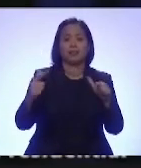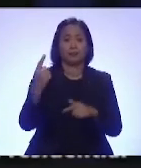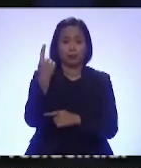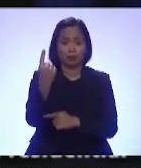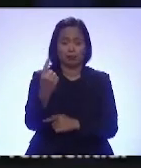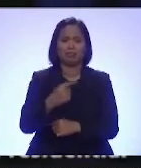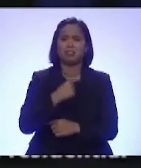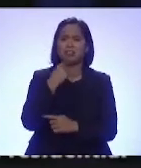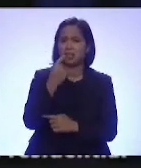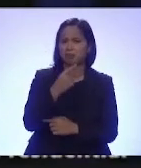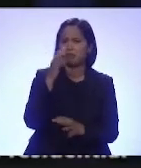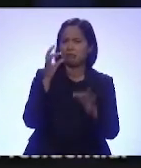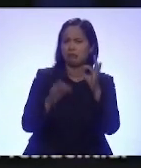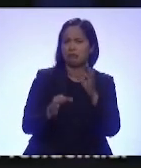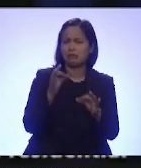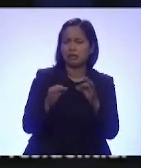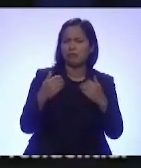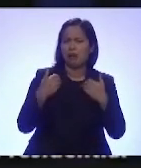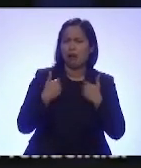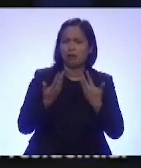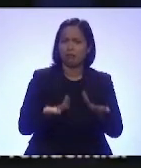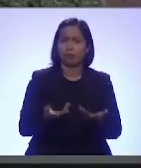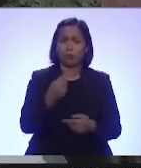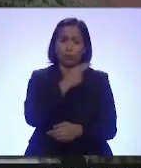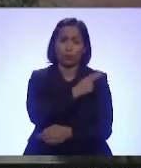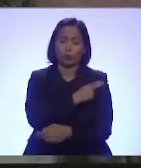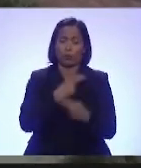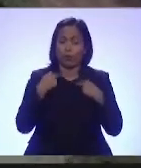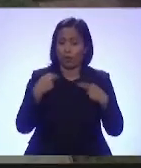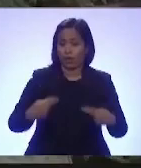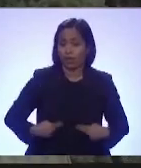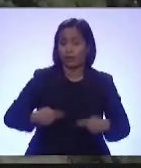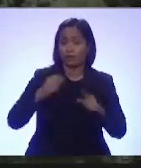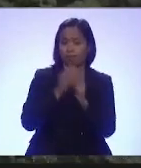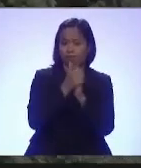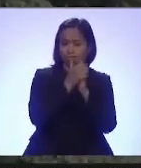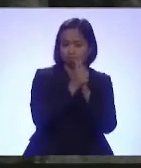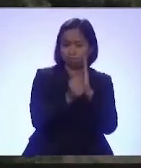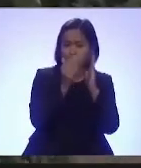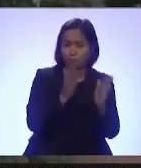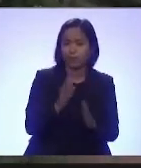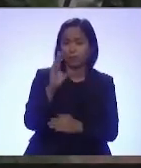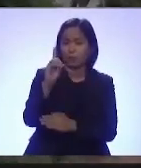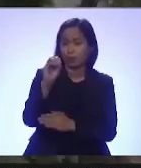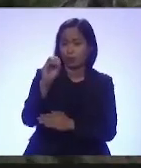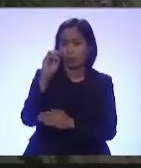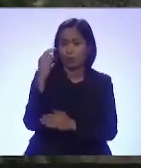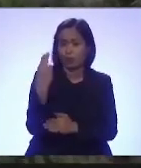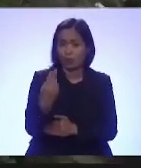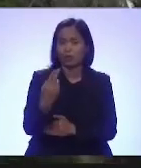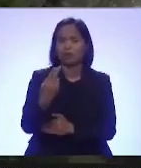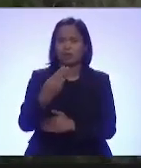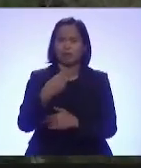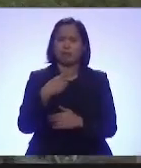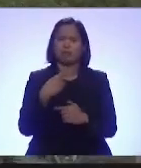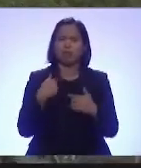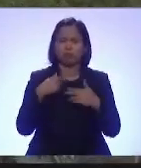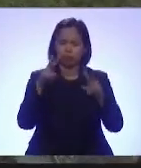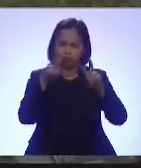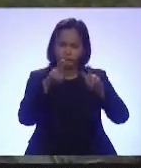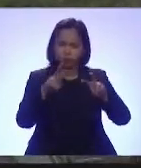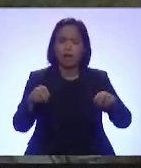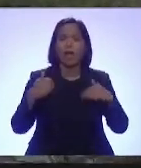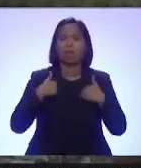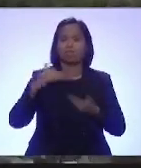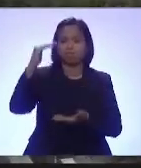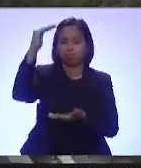kung pagbabatayan ang report ng mga health experts ng Department of Health o DOH, patuloy ang pagbaba ng kaso ng